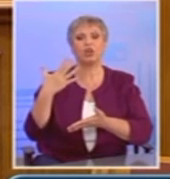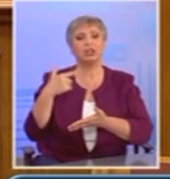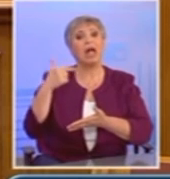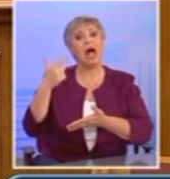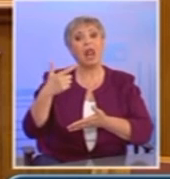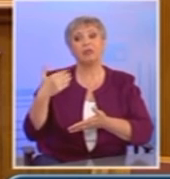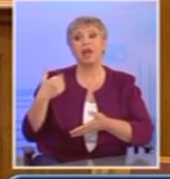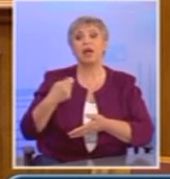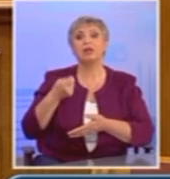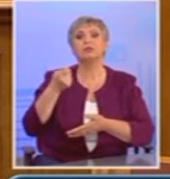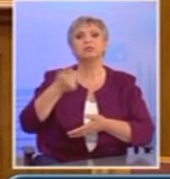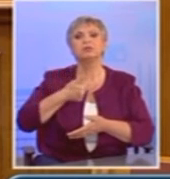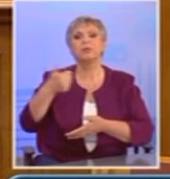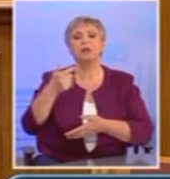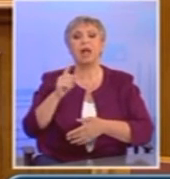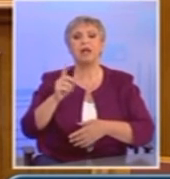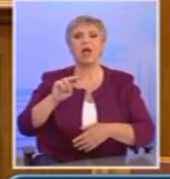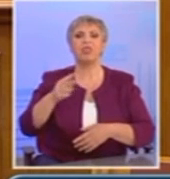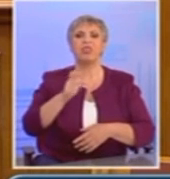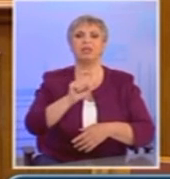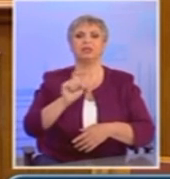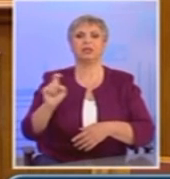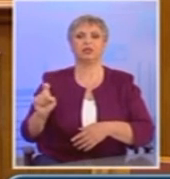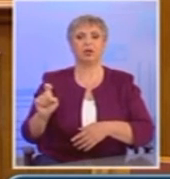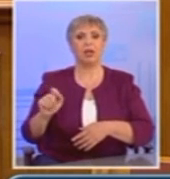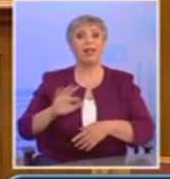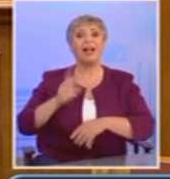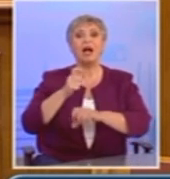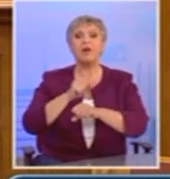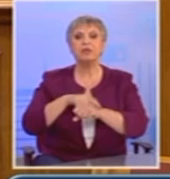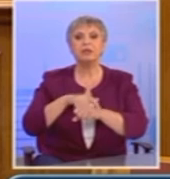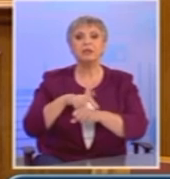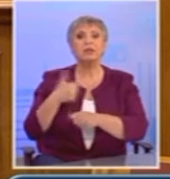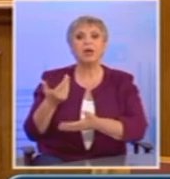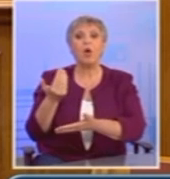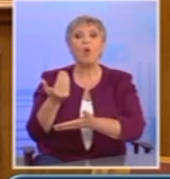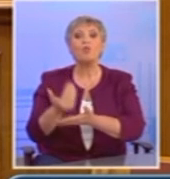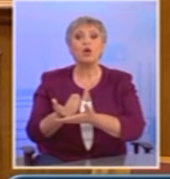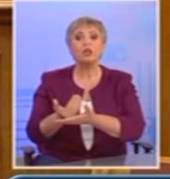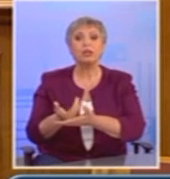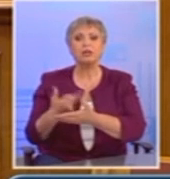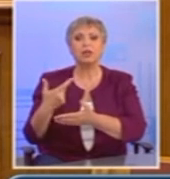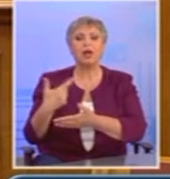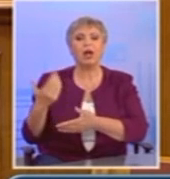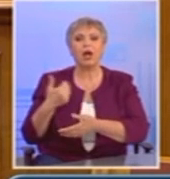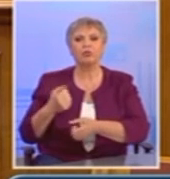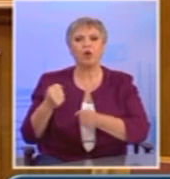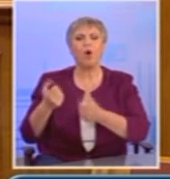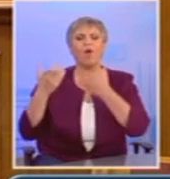τώρα προτείνετε μέτρα που θα επιβαρύνουν τους Έλληνες πολίτες που ξεπερνούν τα 12 δις